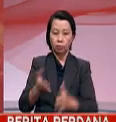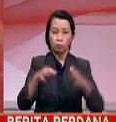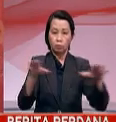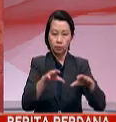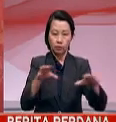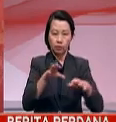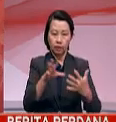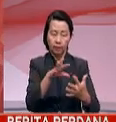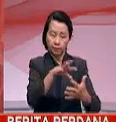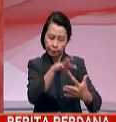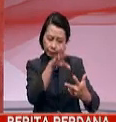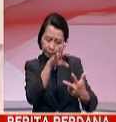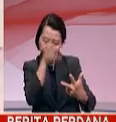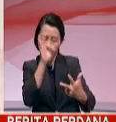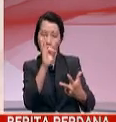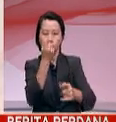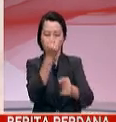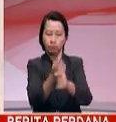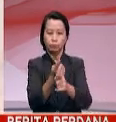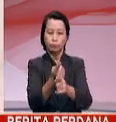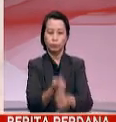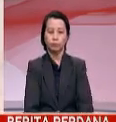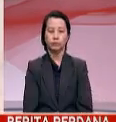membuat pilihan yang tepat.